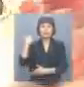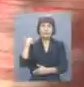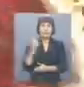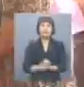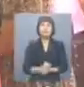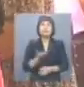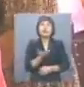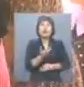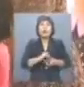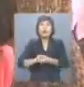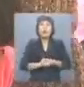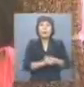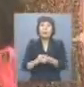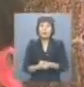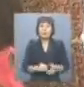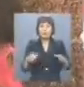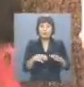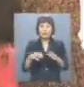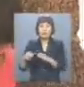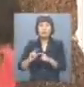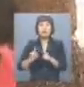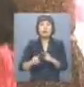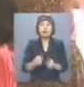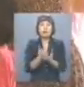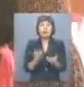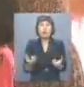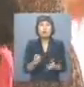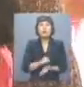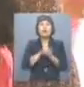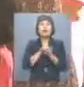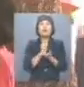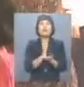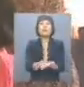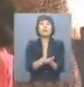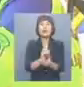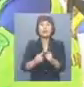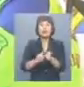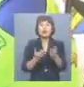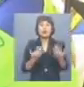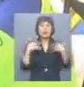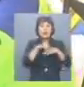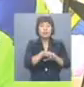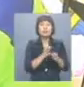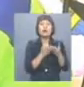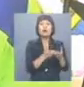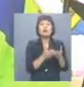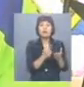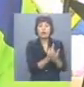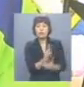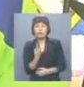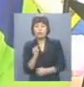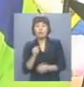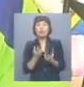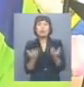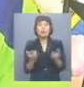มมือจากคณะที่จะนำสิ่งของมาบริจาคและประสานขอเรือจากเจ้าหน้าที่ให้ส่งตัวแทนที่จะไปแจกของเพีย